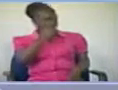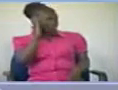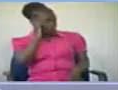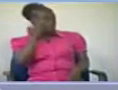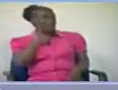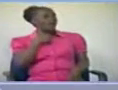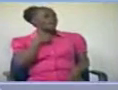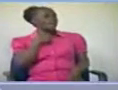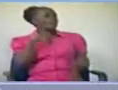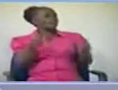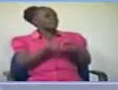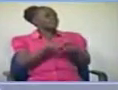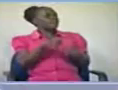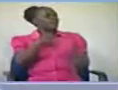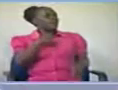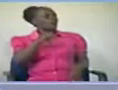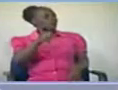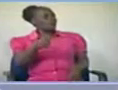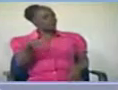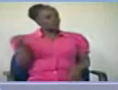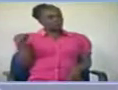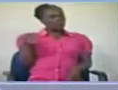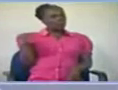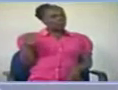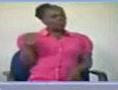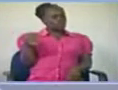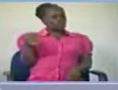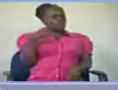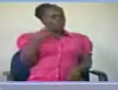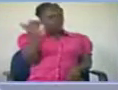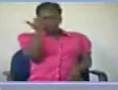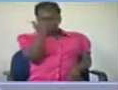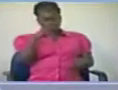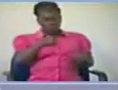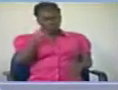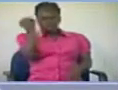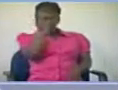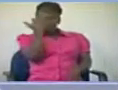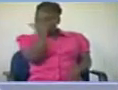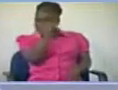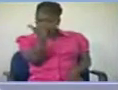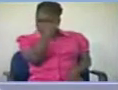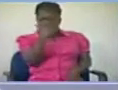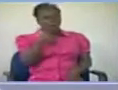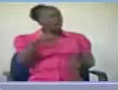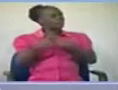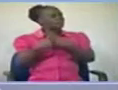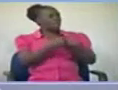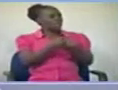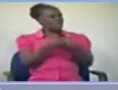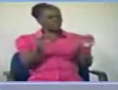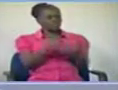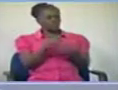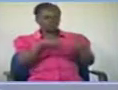wale watoto ambao wako na autism, ndio wao pia wako na changamoto ambazo saa zingine hawezi fuatilia yale